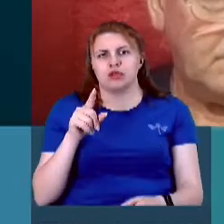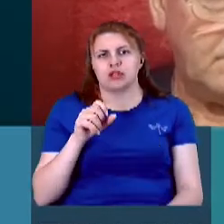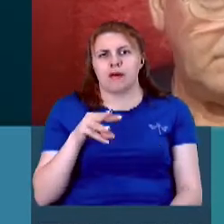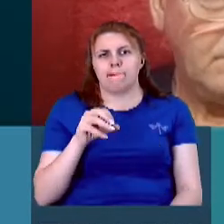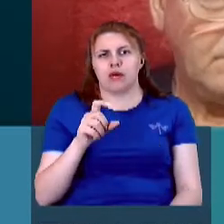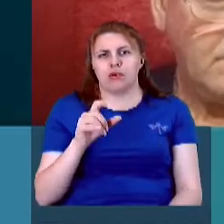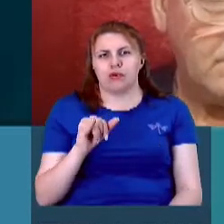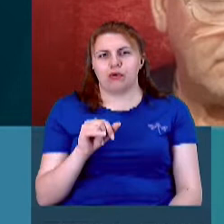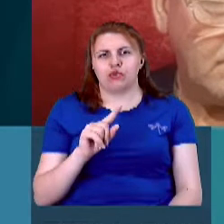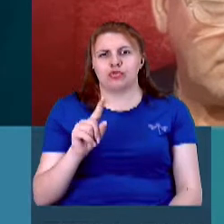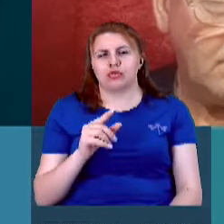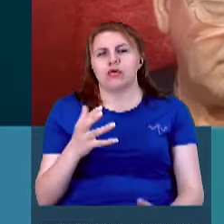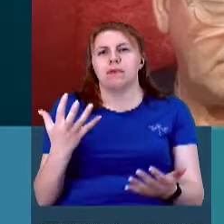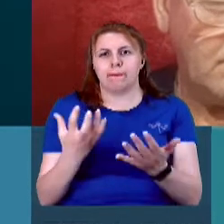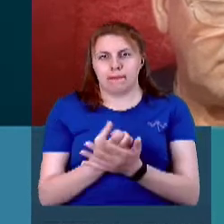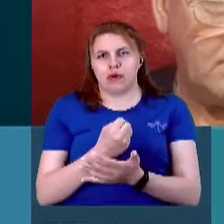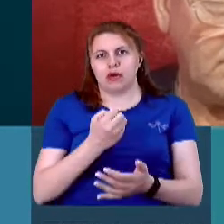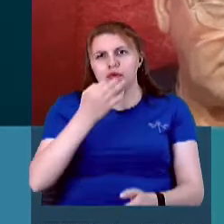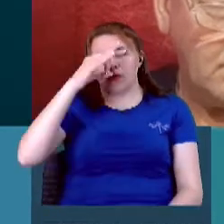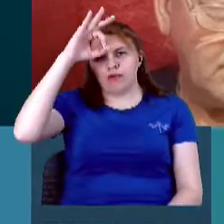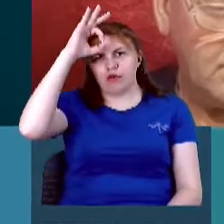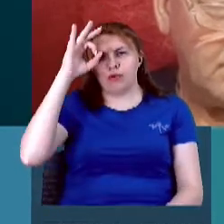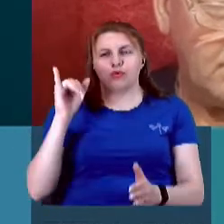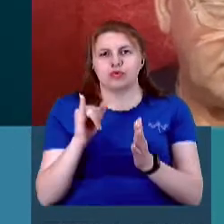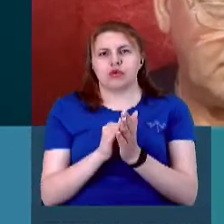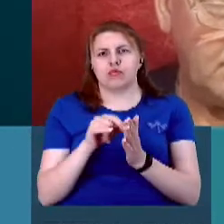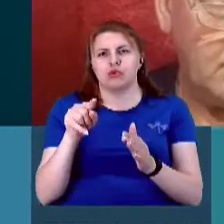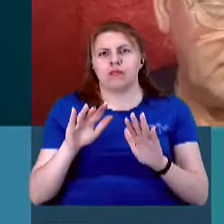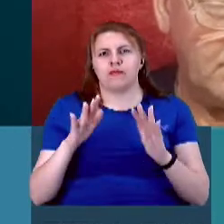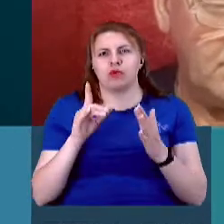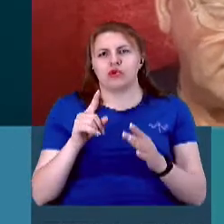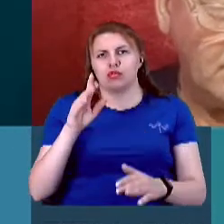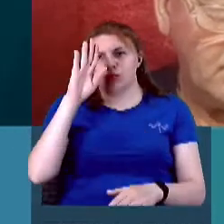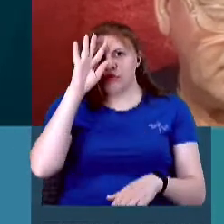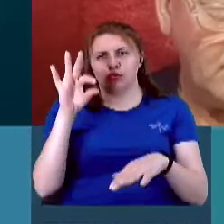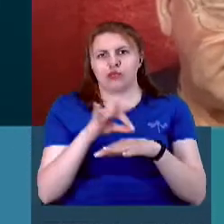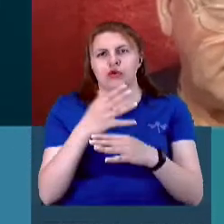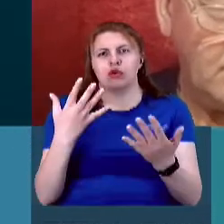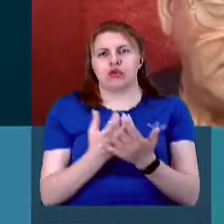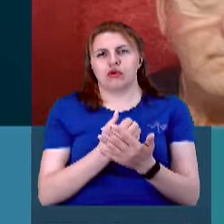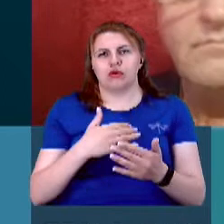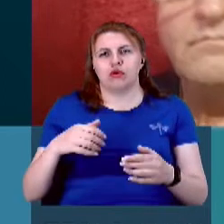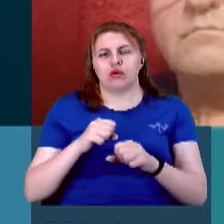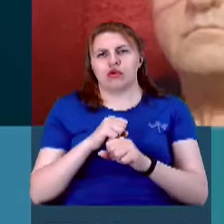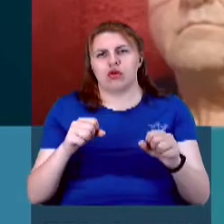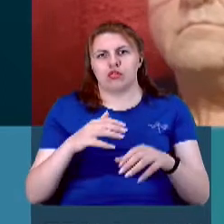Чи щось вдалося встановити правоохоронцям по тому випадку, який ви розповіли, що чоловік її знайшов гранату у подвір'ї?